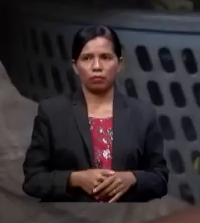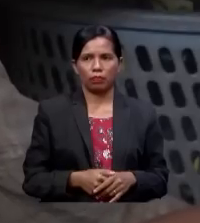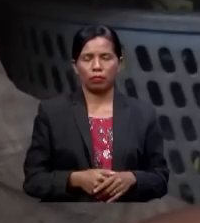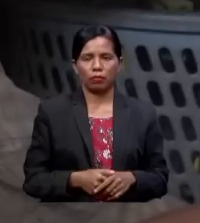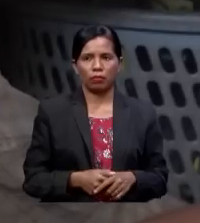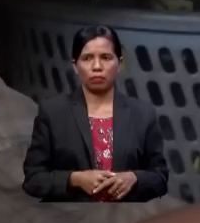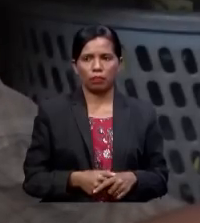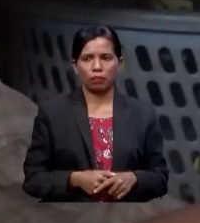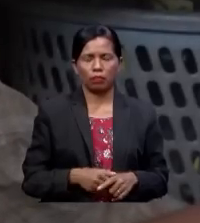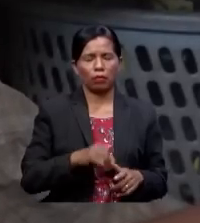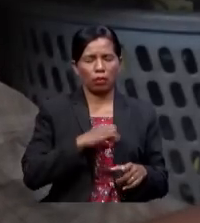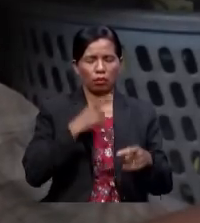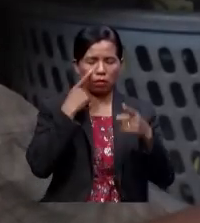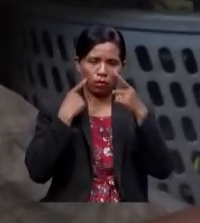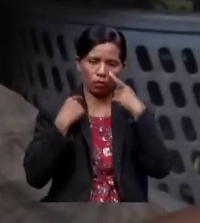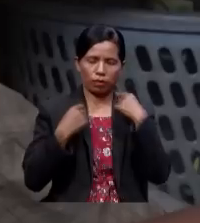Ni aku tani.